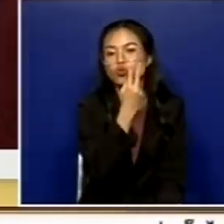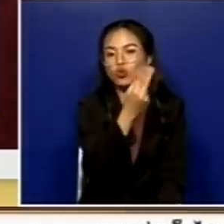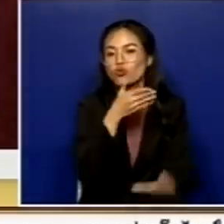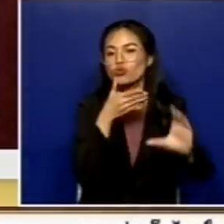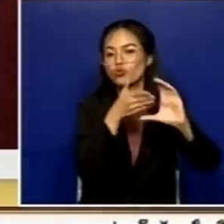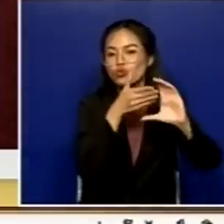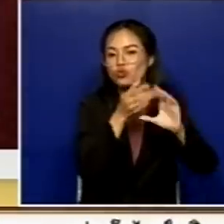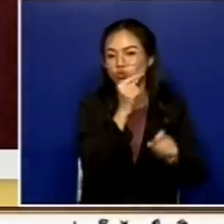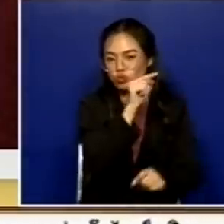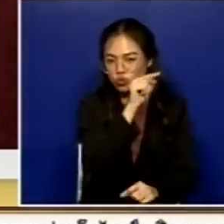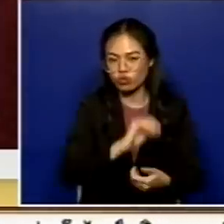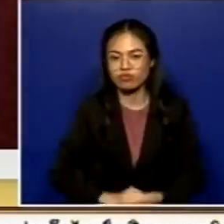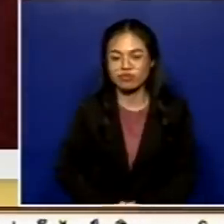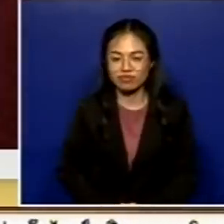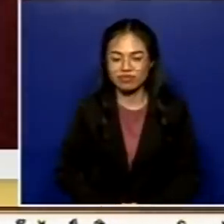บ